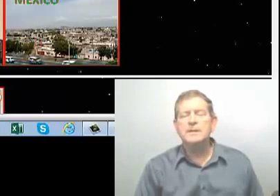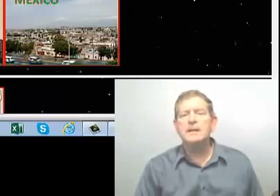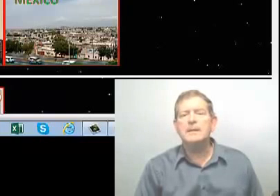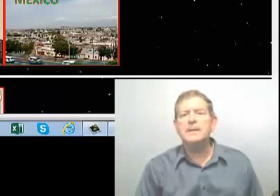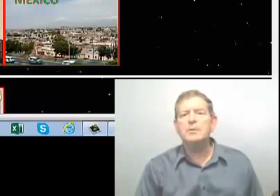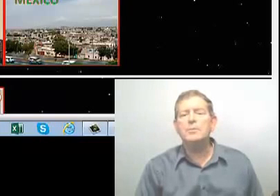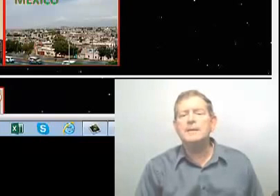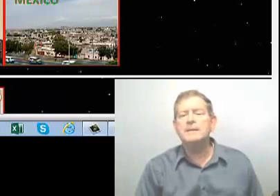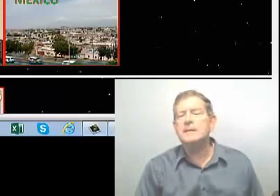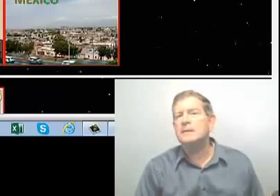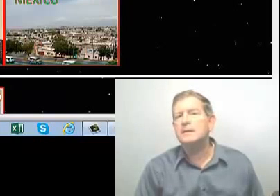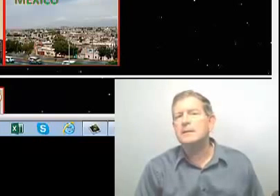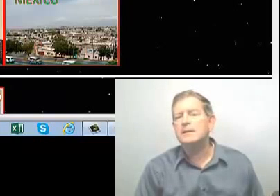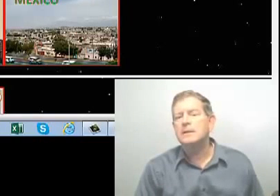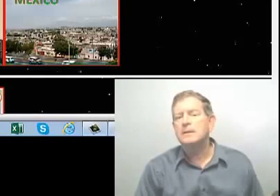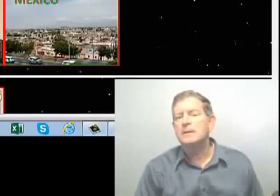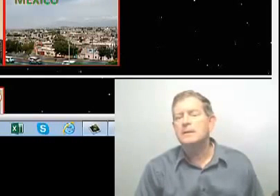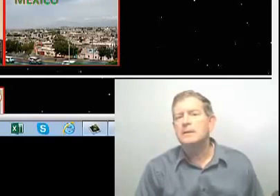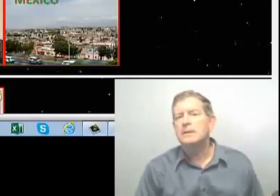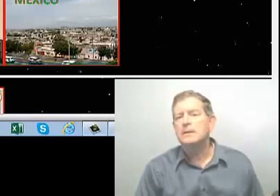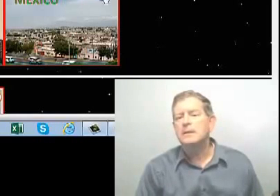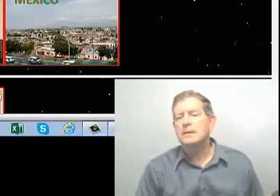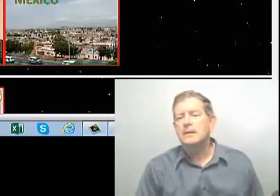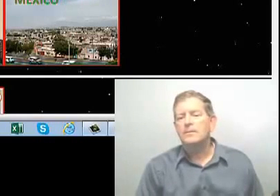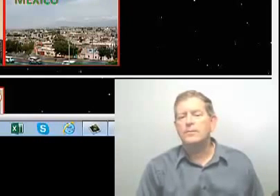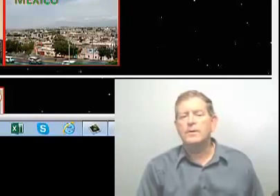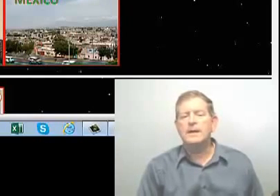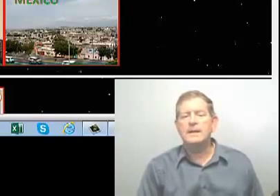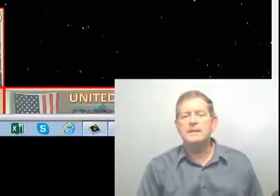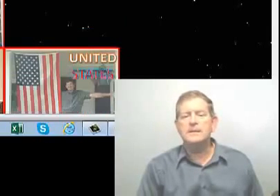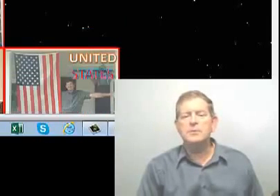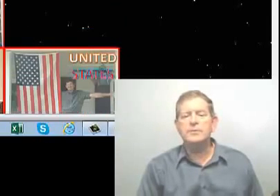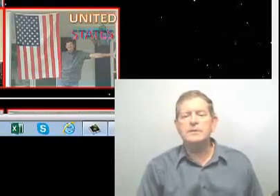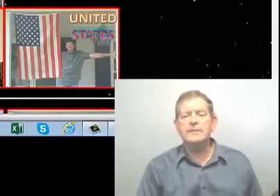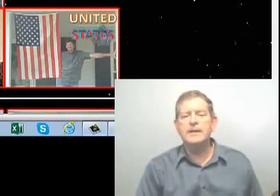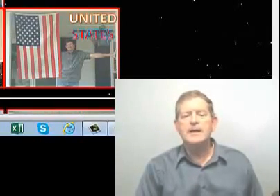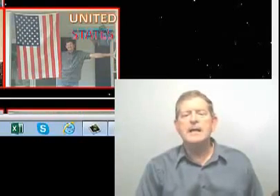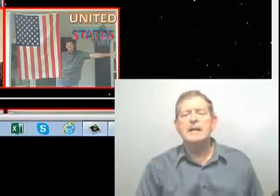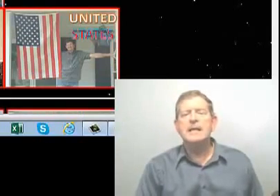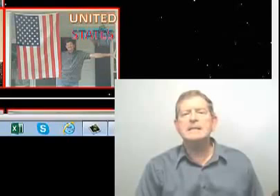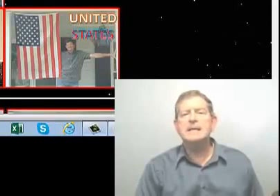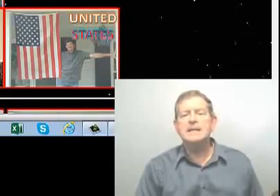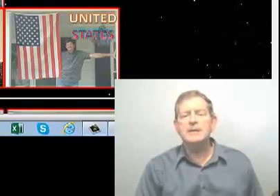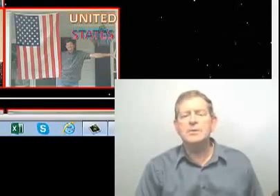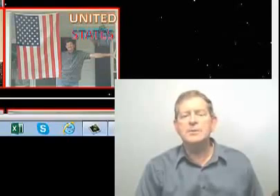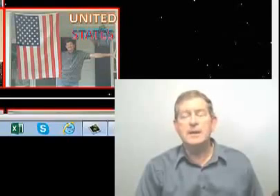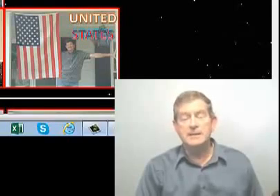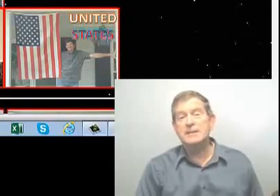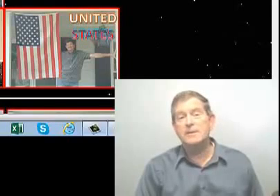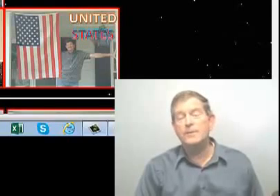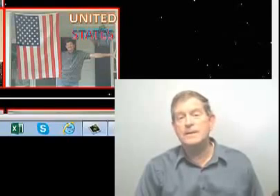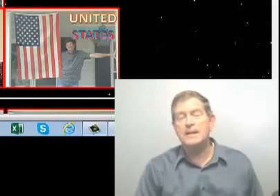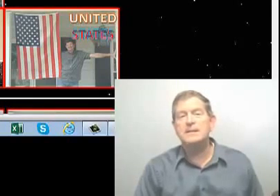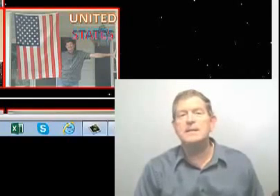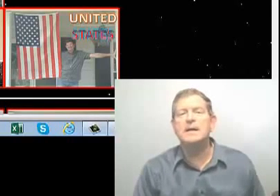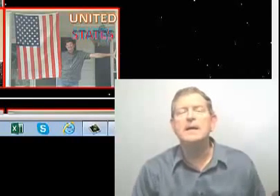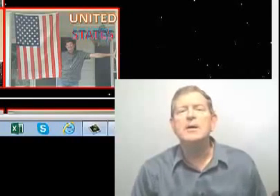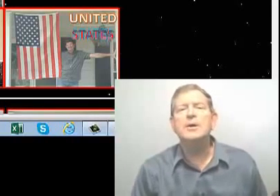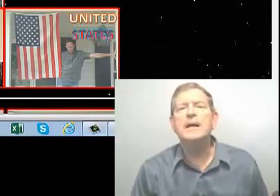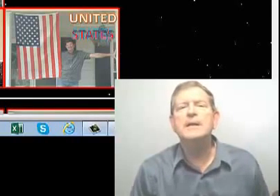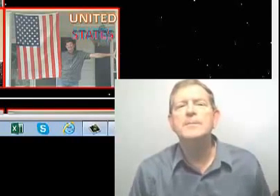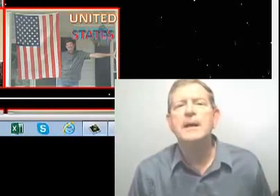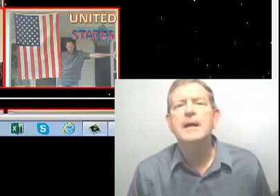Donc là, on dit, il habite au Mexique. Il habite au Mexique. Voilà, ici vous avez les États-Unis. Et ça, c'est difficile à